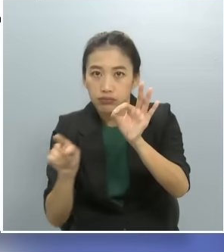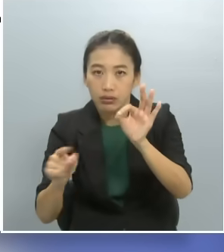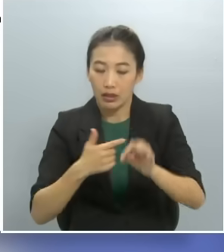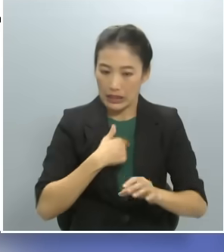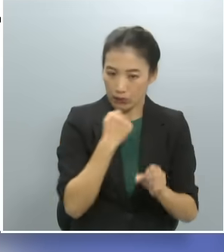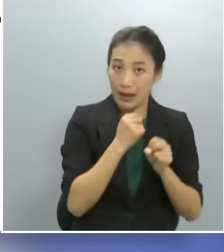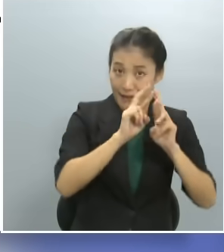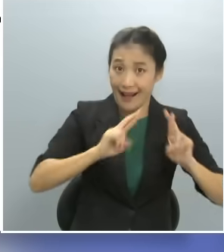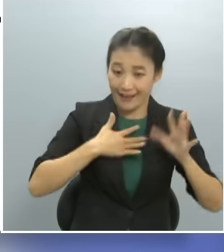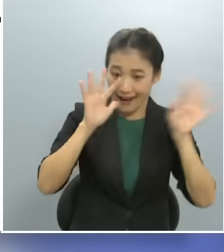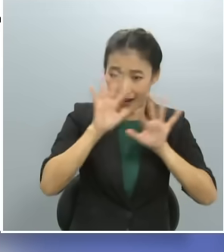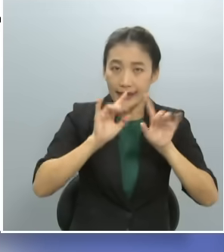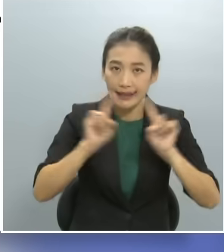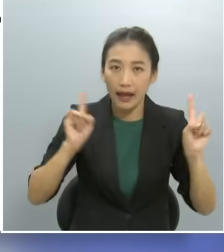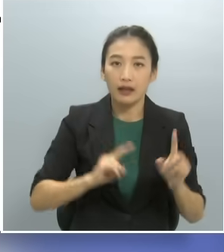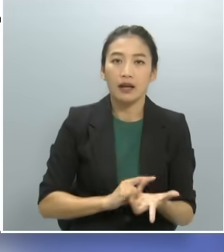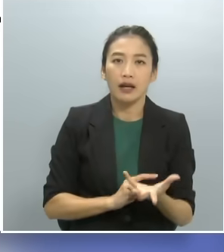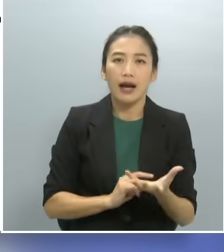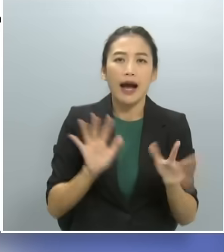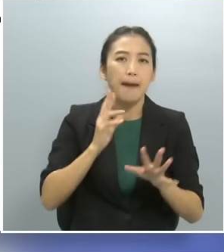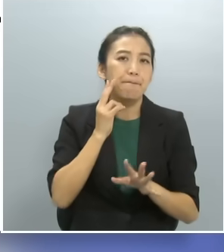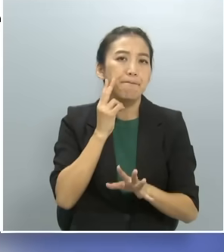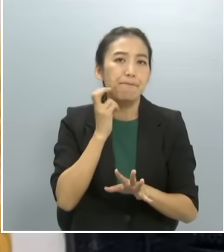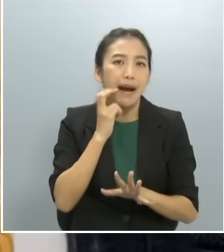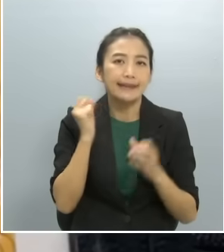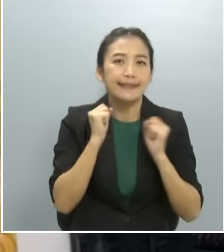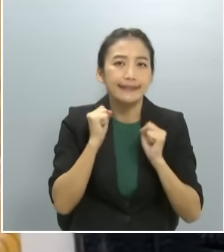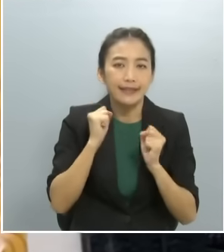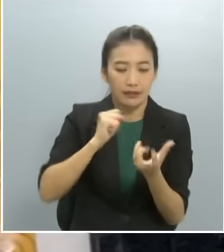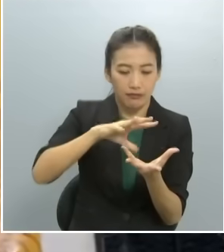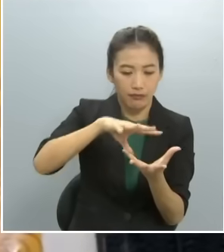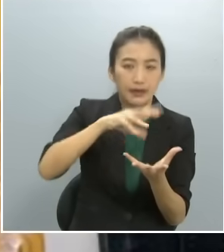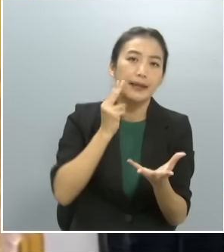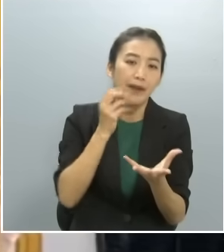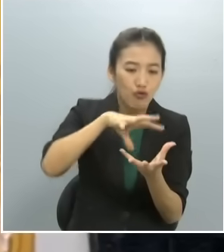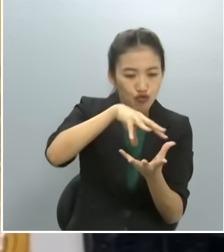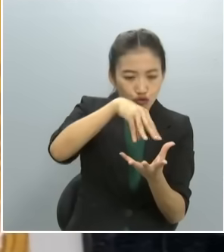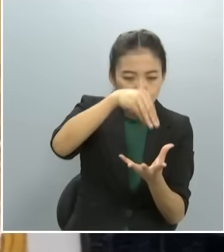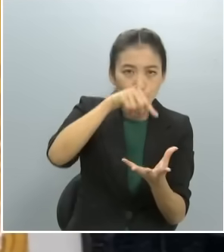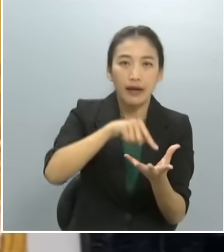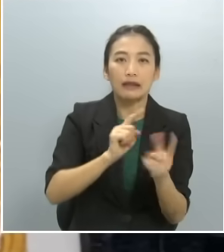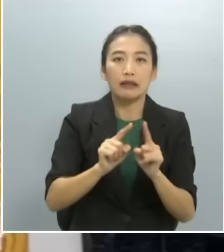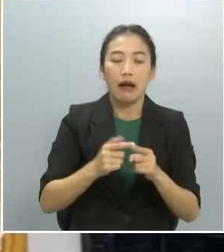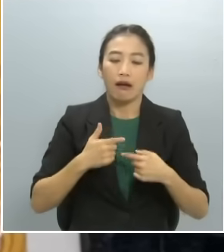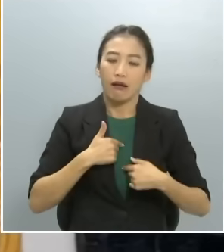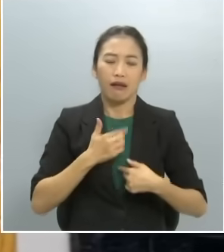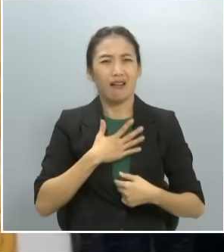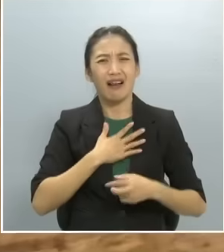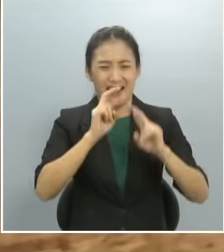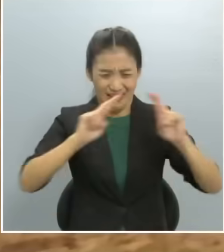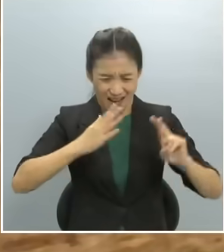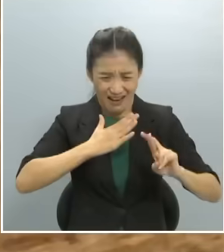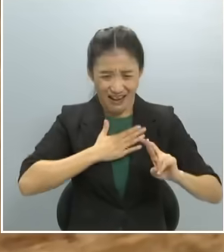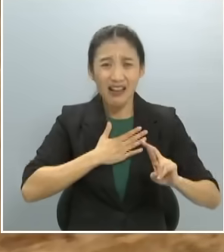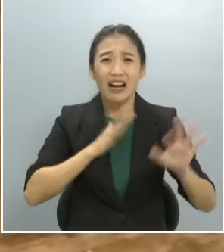ทำซ้ำกับทางบริษัทนั้นแต่อย่างใดนะฮะคือเขาบอกมานะครับคุณนิวยังบอกได้บอกว่าทางร้านเองเนี่ยไม่ได้มีความตั้งใจที่จะลอกเลียนแบบหรือว่าใช้ชื่อ